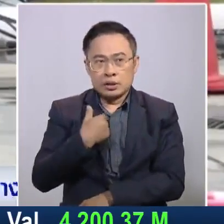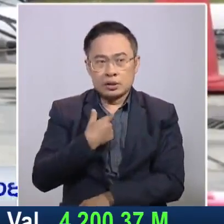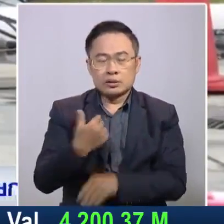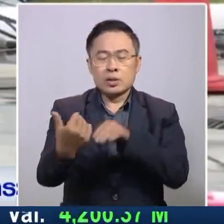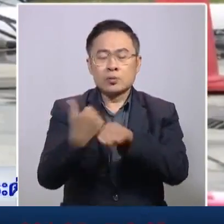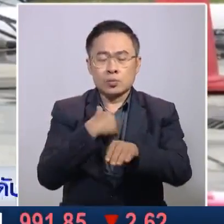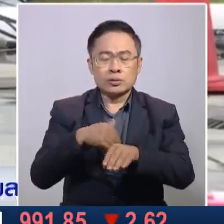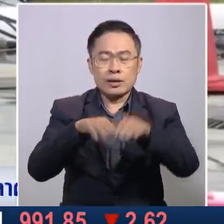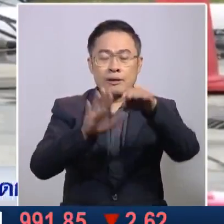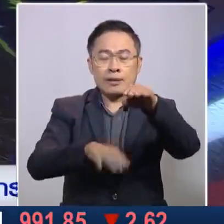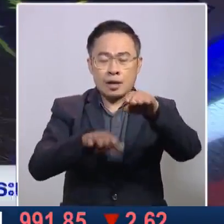นะคะ